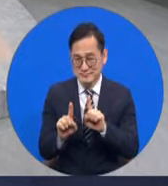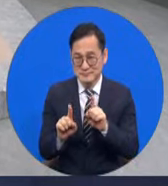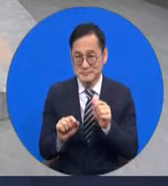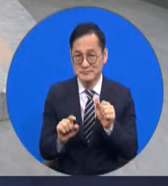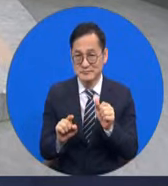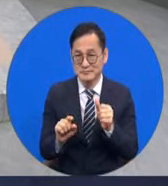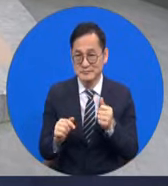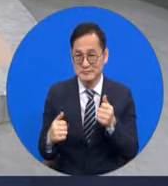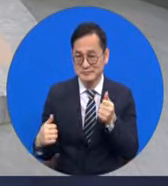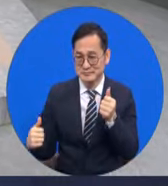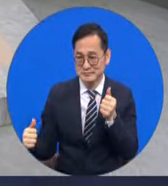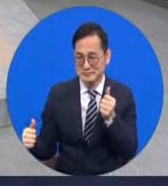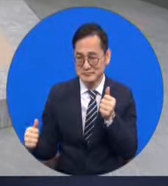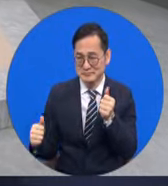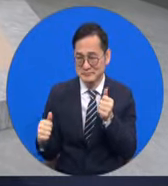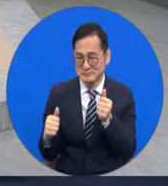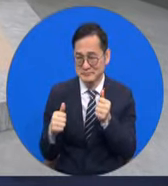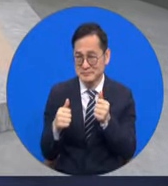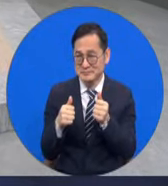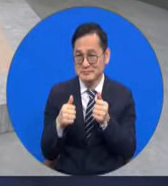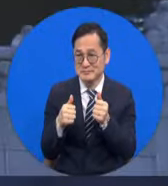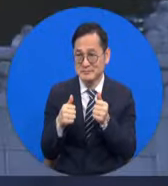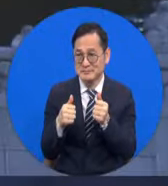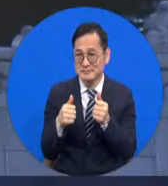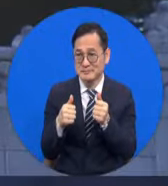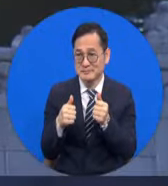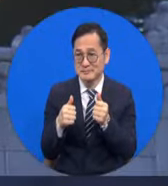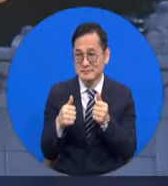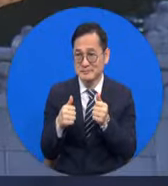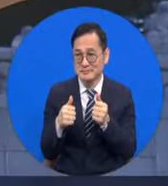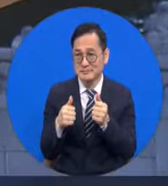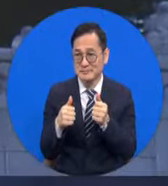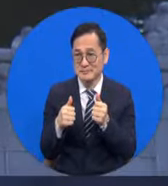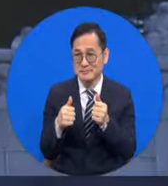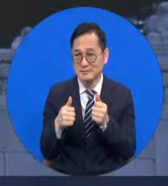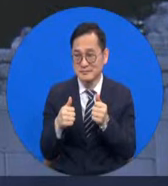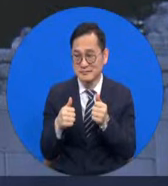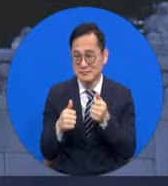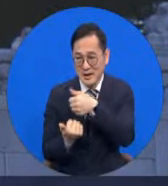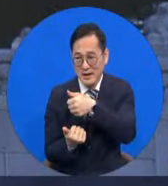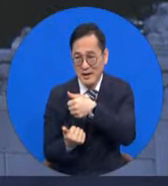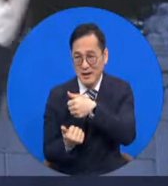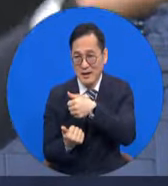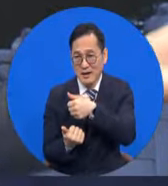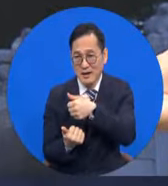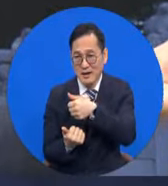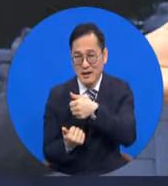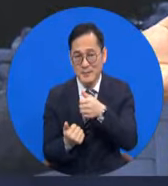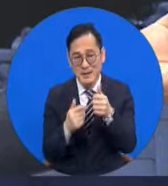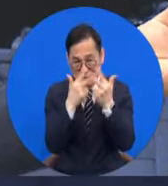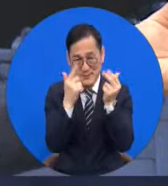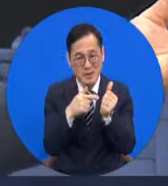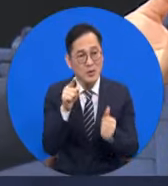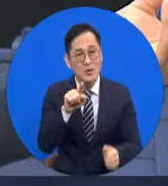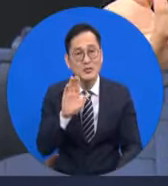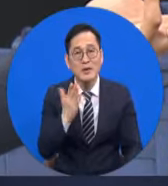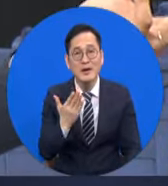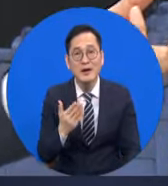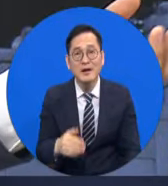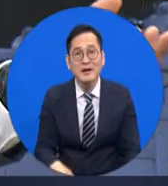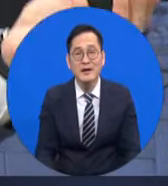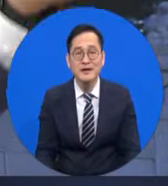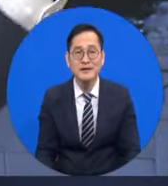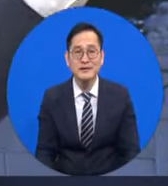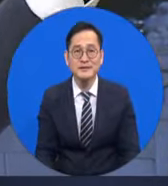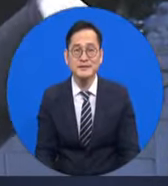양상까지 추격해온 국민의힘의 대권주자인 원희룡 후보의 기세를 꺾는다. 그럼 향후 이재명 대표는